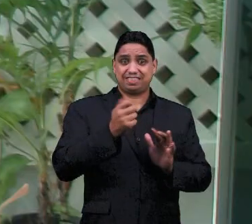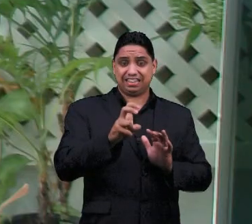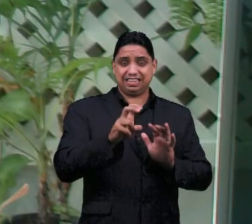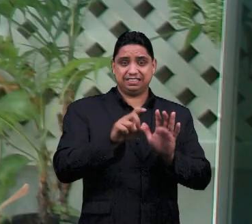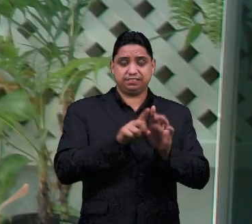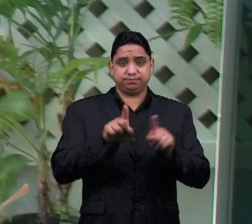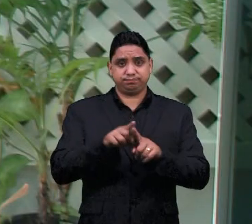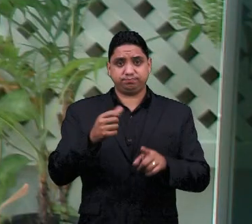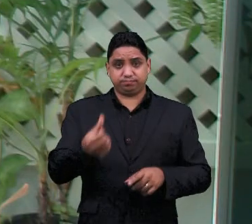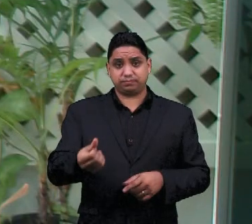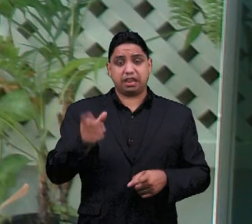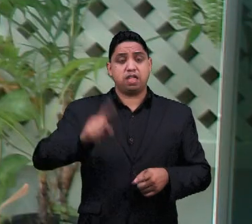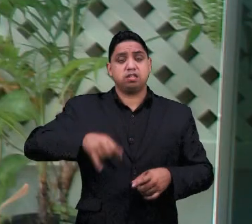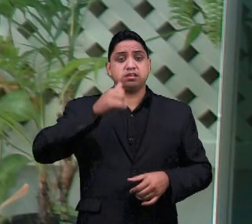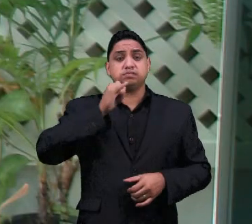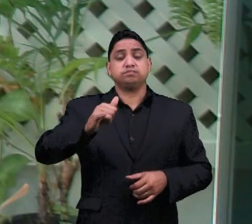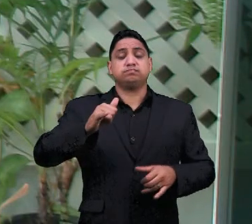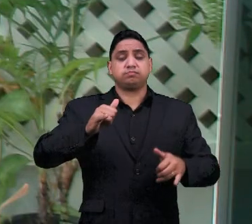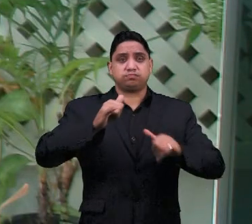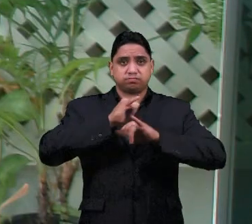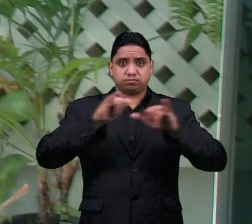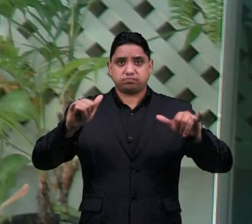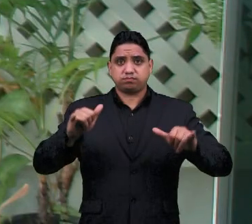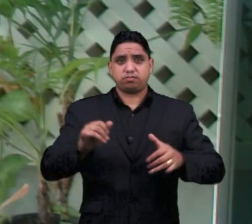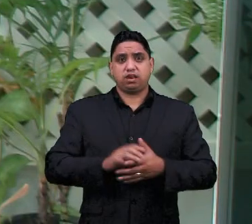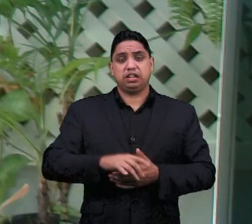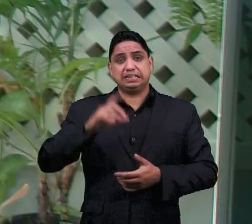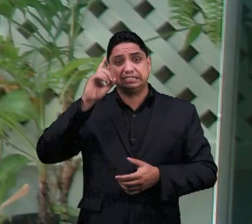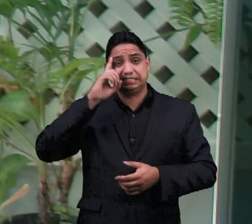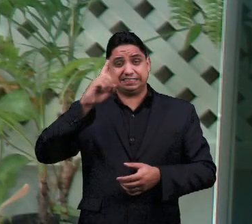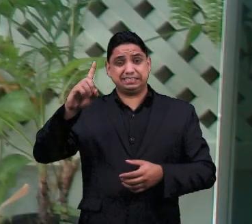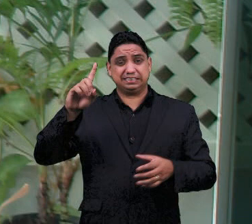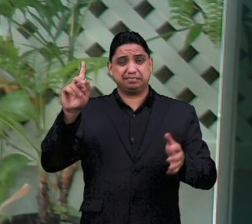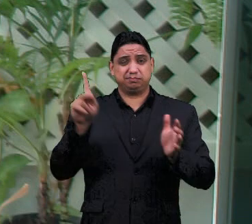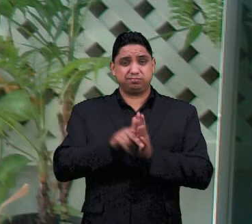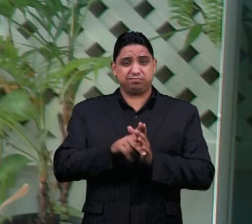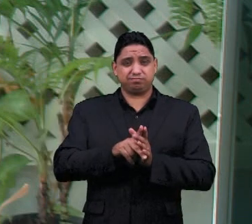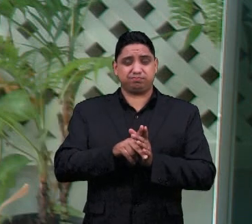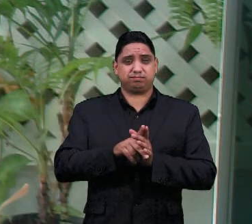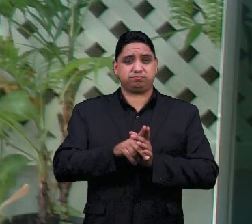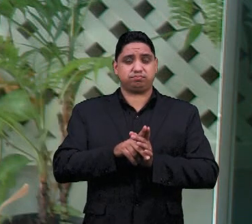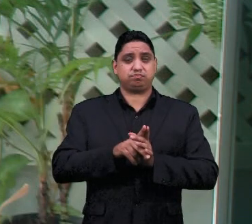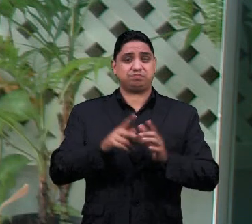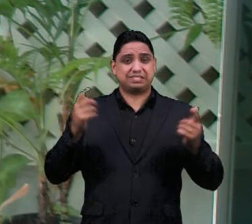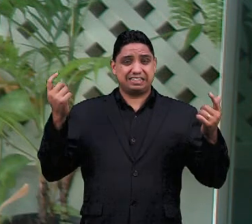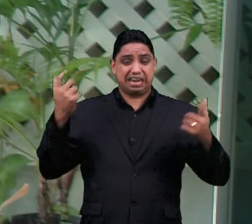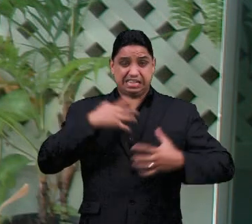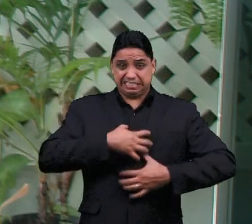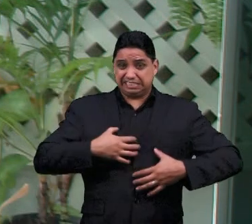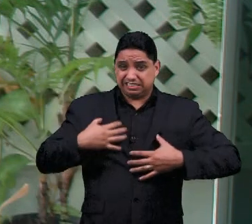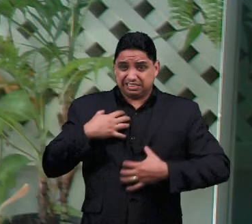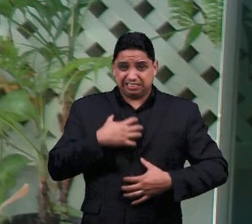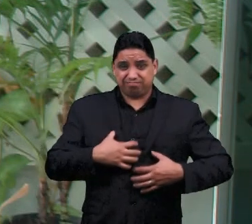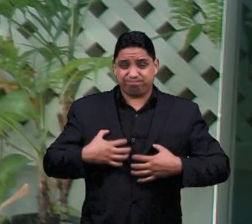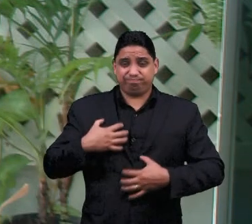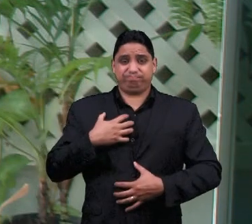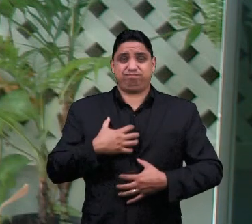chapitre 1, versets 15 à 16. Sont des avertissements. Oui bien, ce jour, c'est un